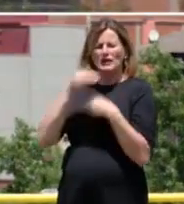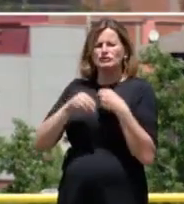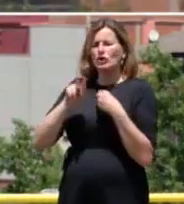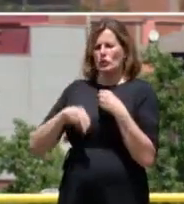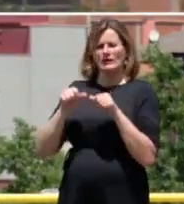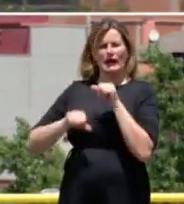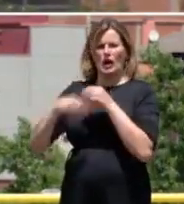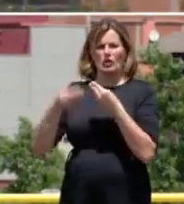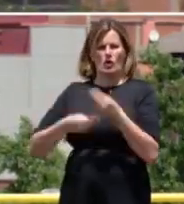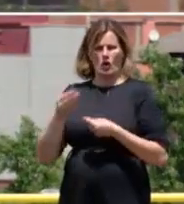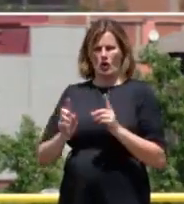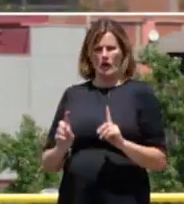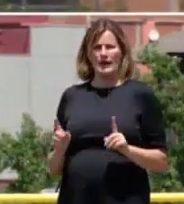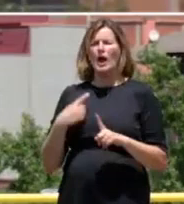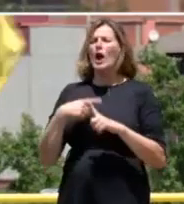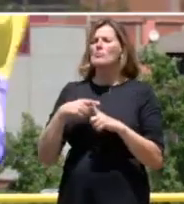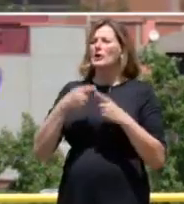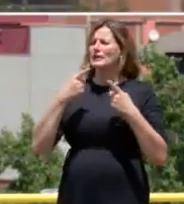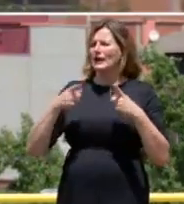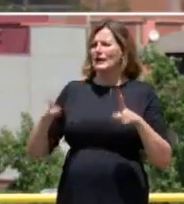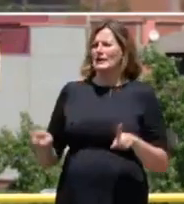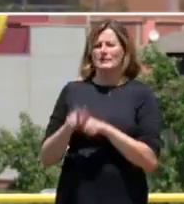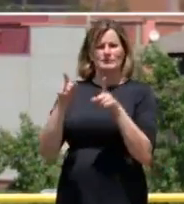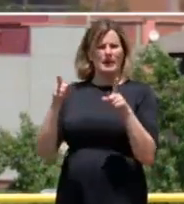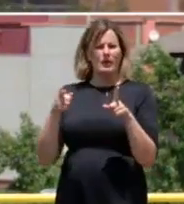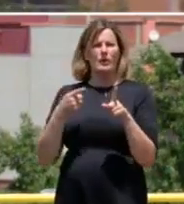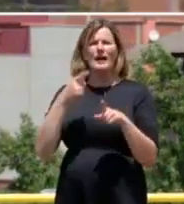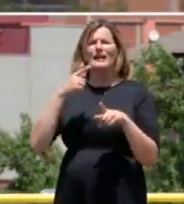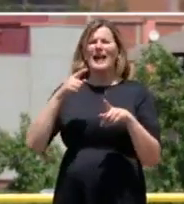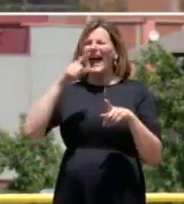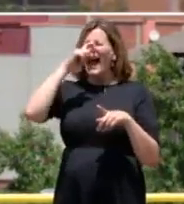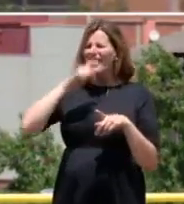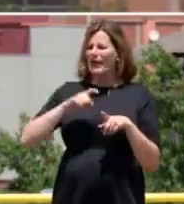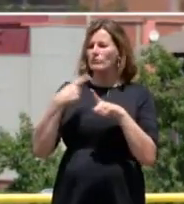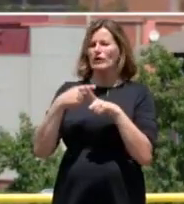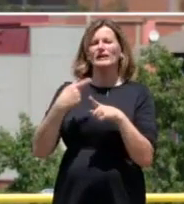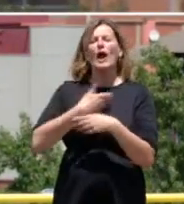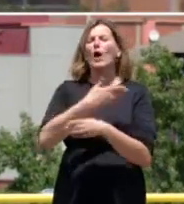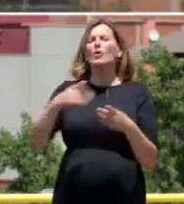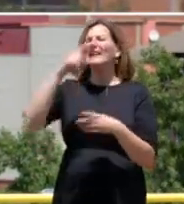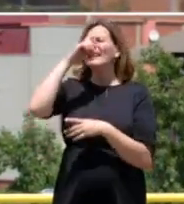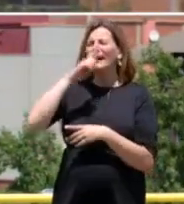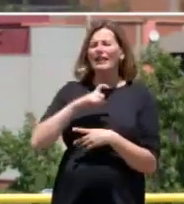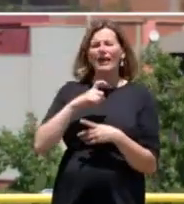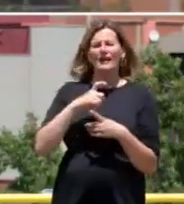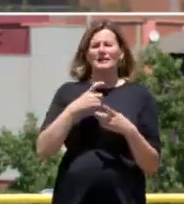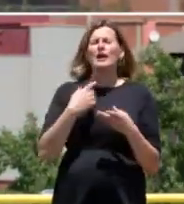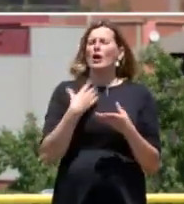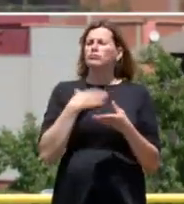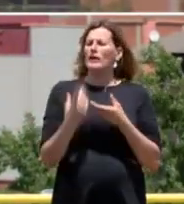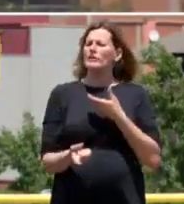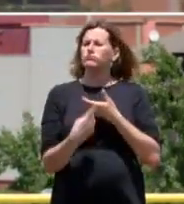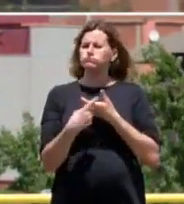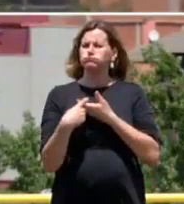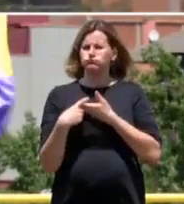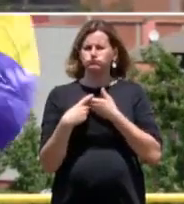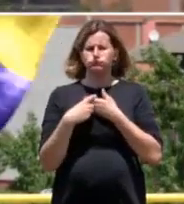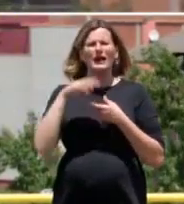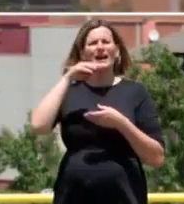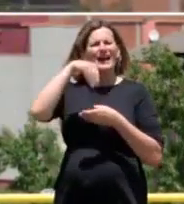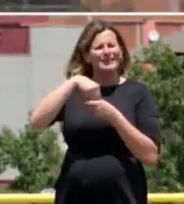perquè em sembla que la gent té moltíssim a portar a totes les edats i que necessitem totes les edats a la política. Joves,